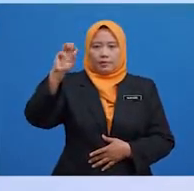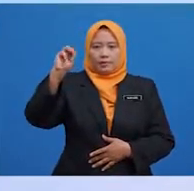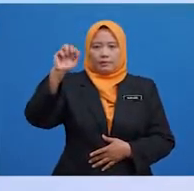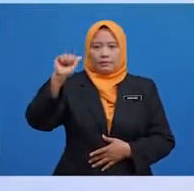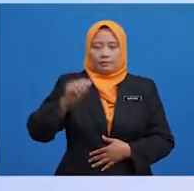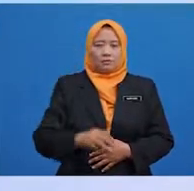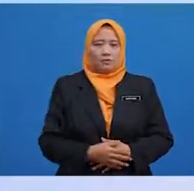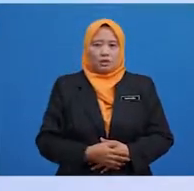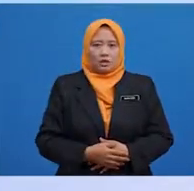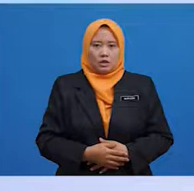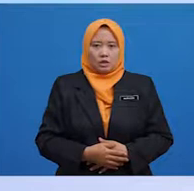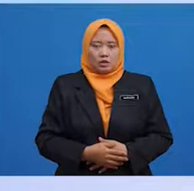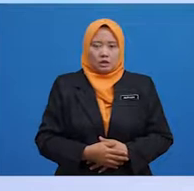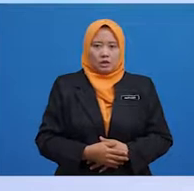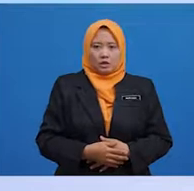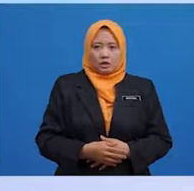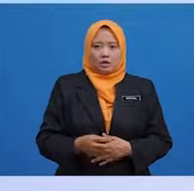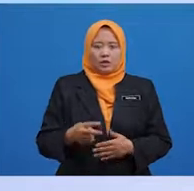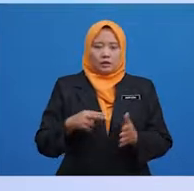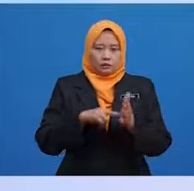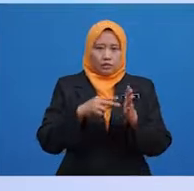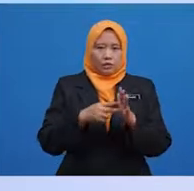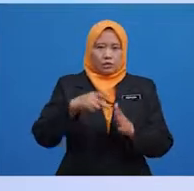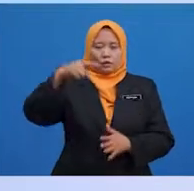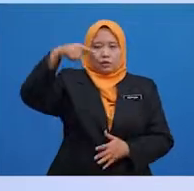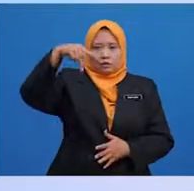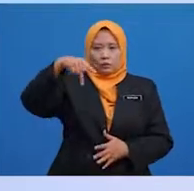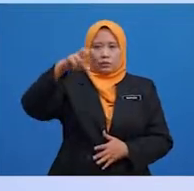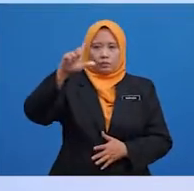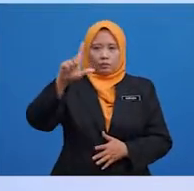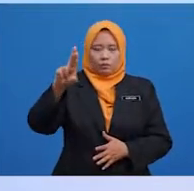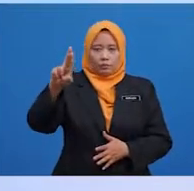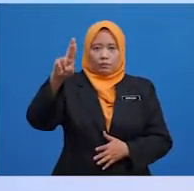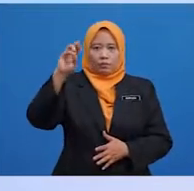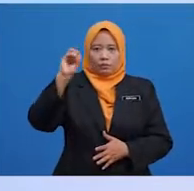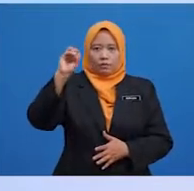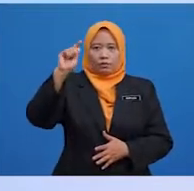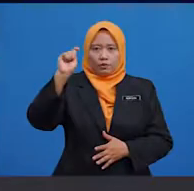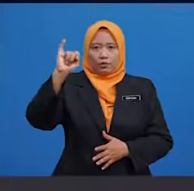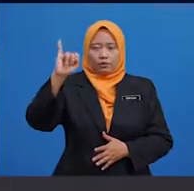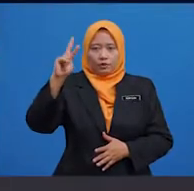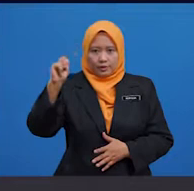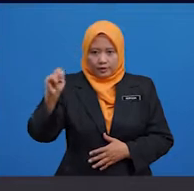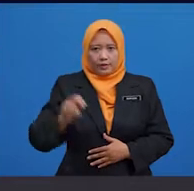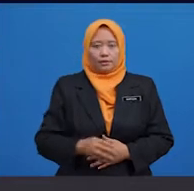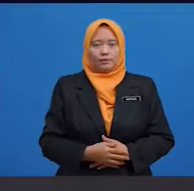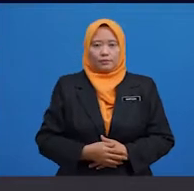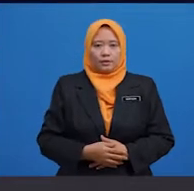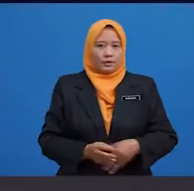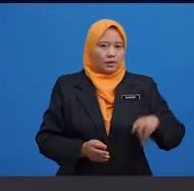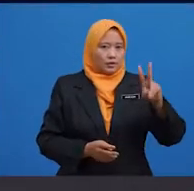protein yang terdiri dari albumin, globulin dan fibrinogen. Yang